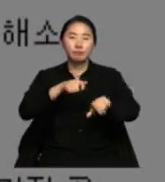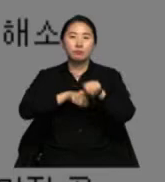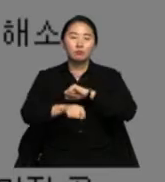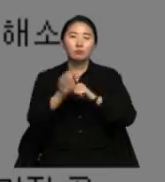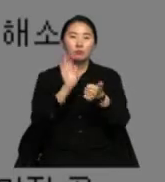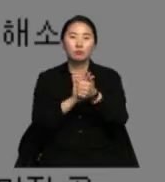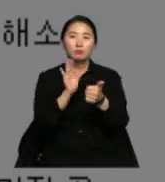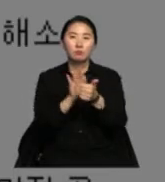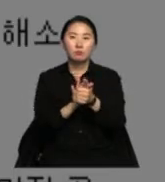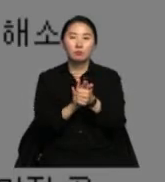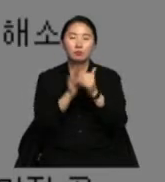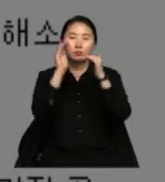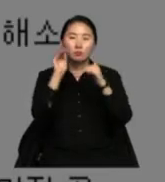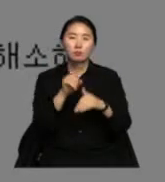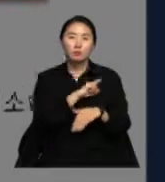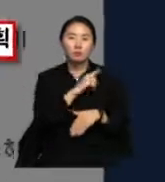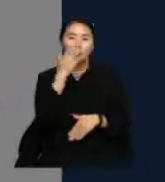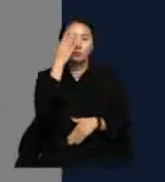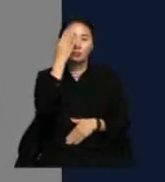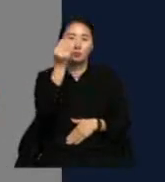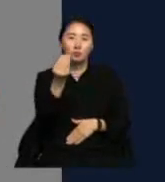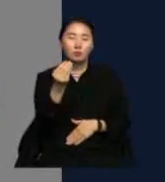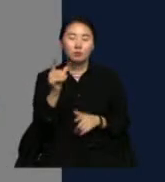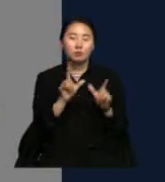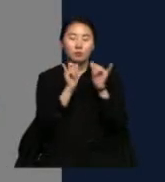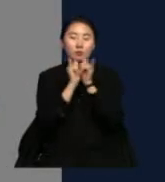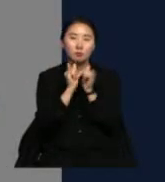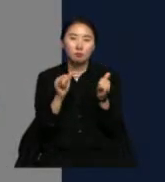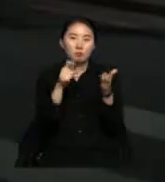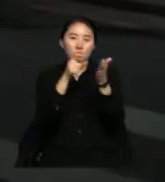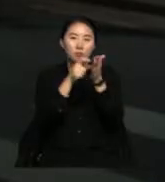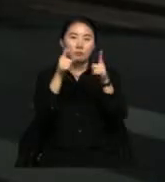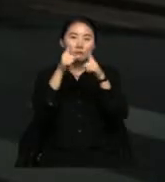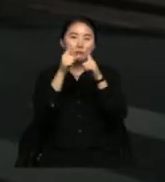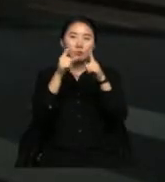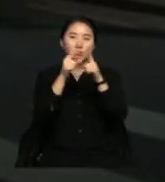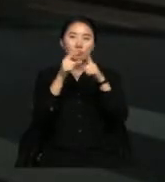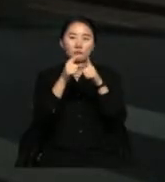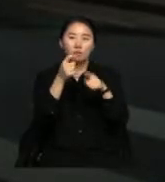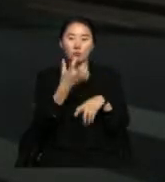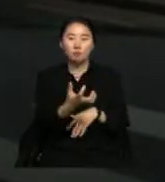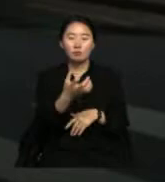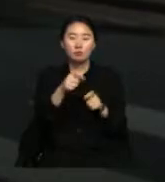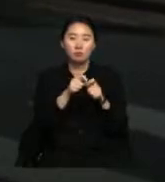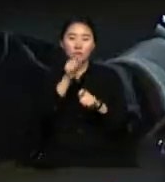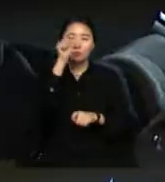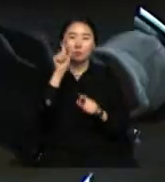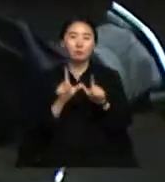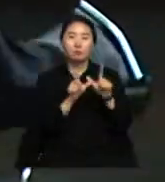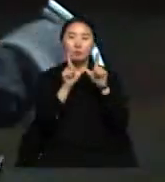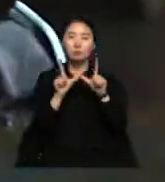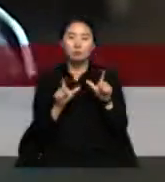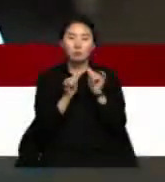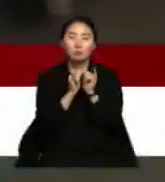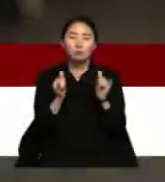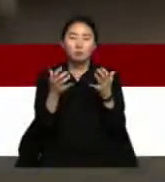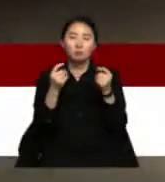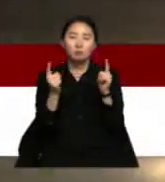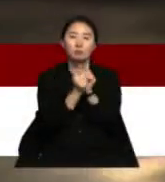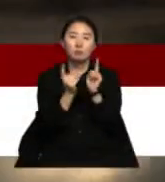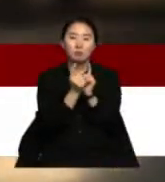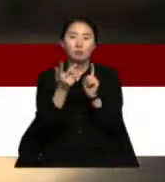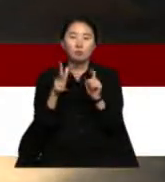지원. 보도자료에서 가장 눈길을 끄는 것은 바로 주민입니다. 이 동네에서 오랜 세월 거주했다는 주민들을 다수